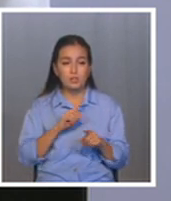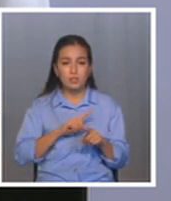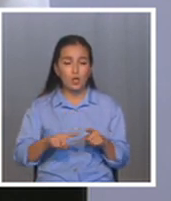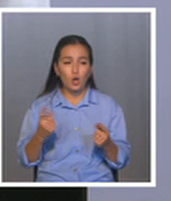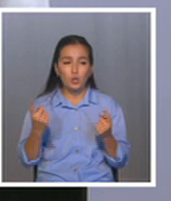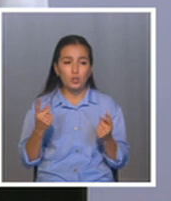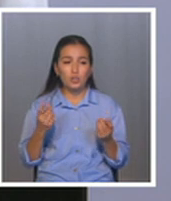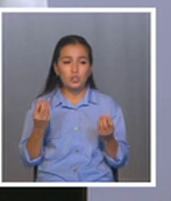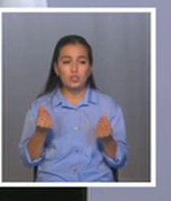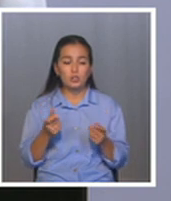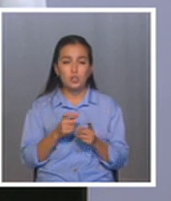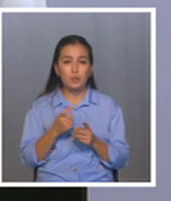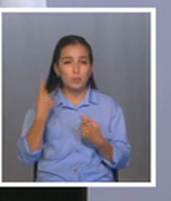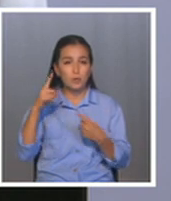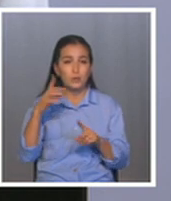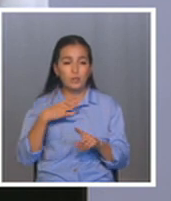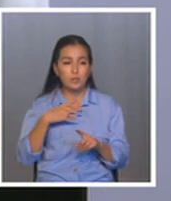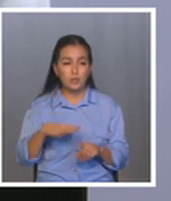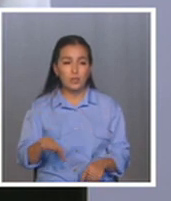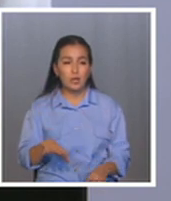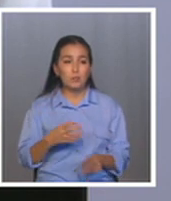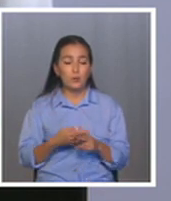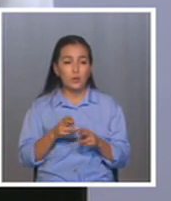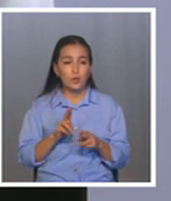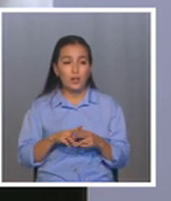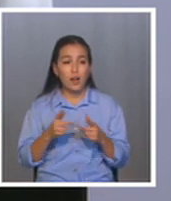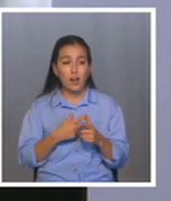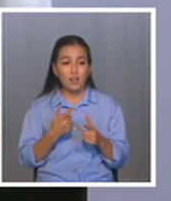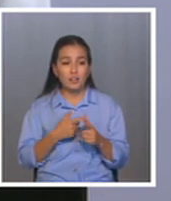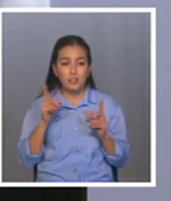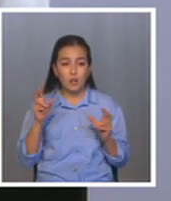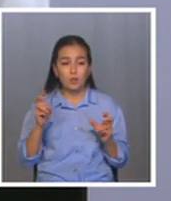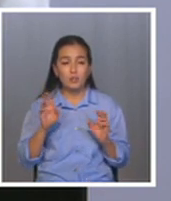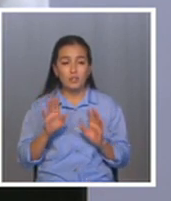жолы деп аталмаған екен. Бұл атау тек